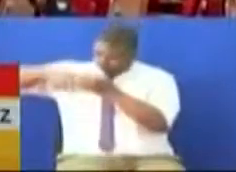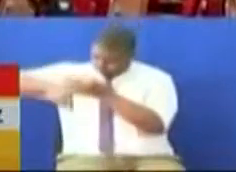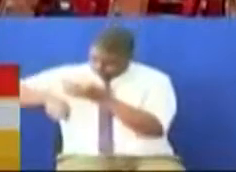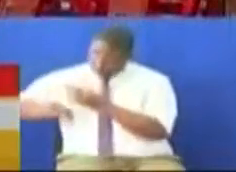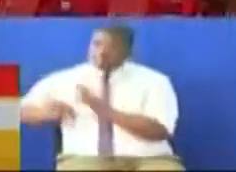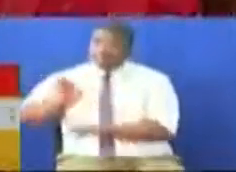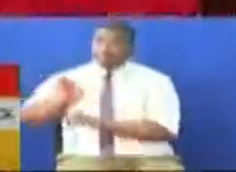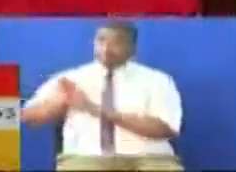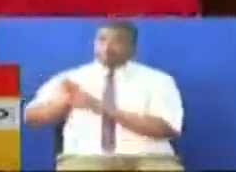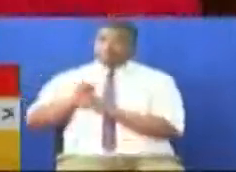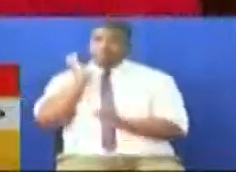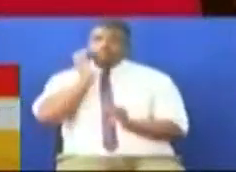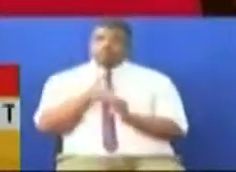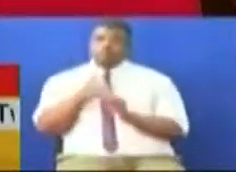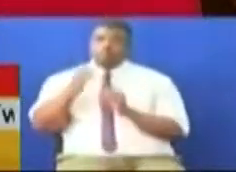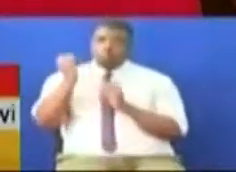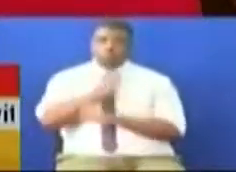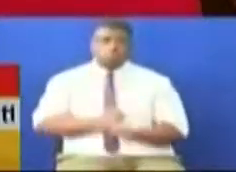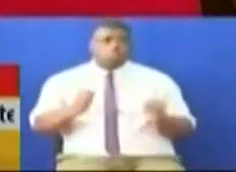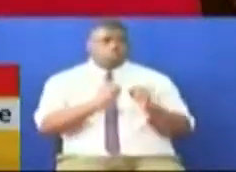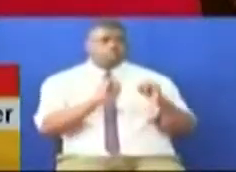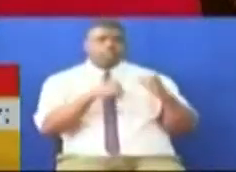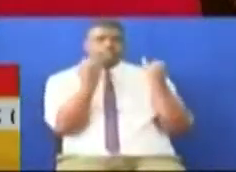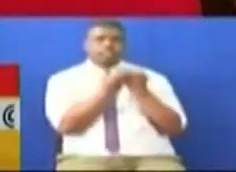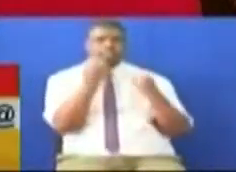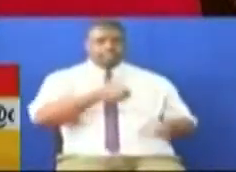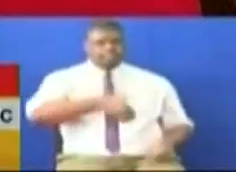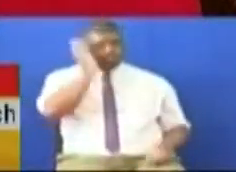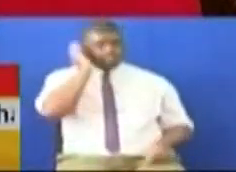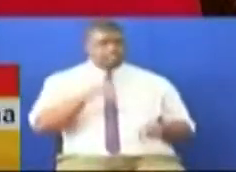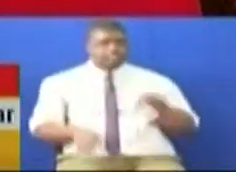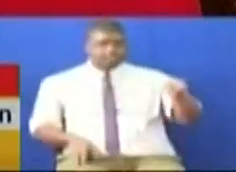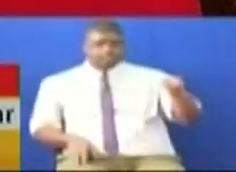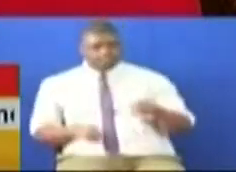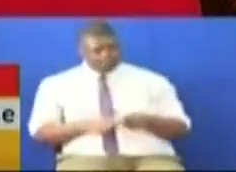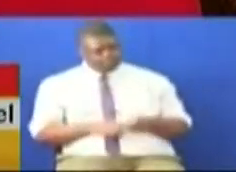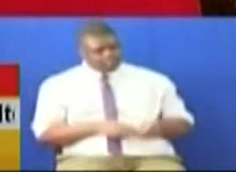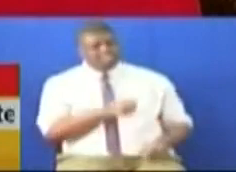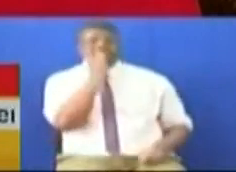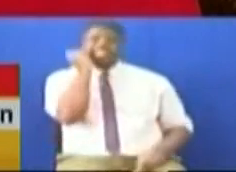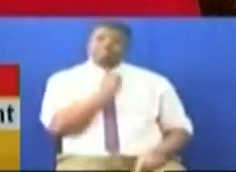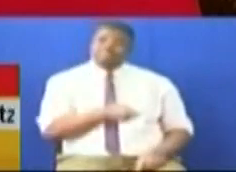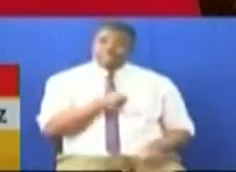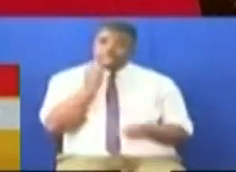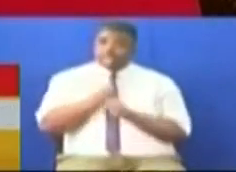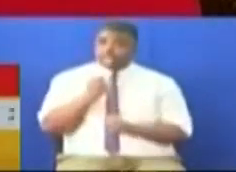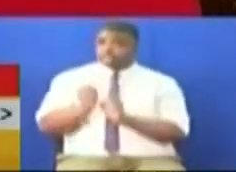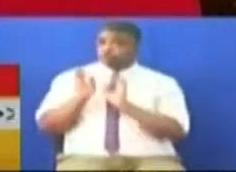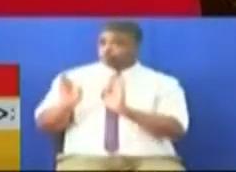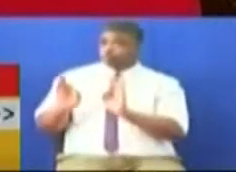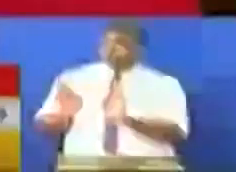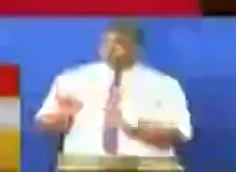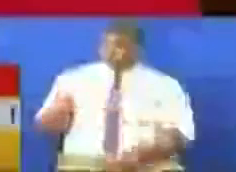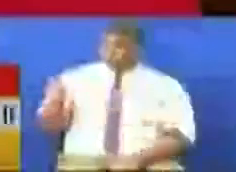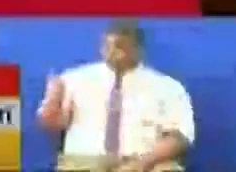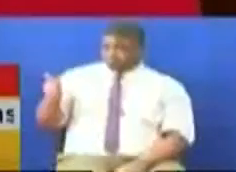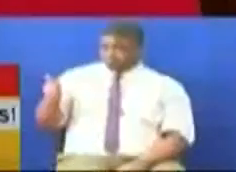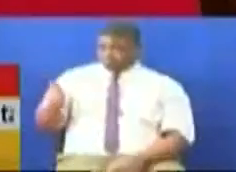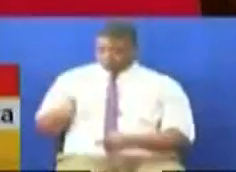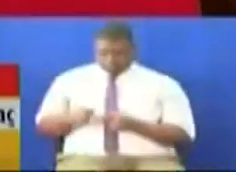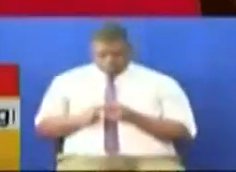umma. Mheshimiwa spika, nikupongeze wewe kwa kazi nzuri unaoendelea kuifanya kwa ushauri na